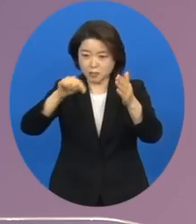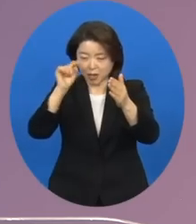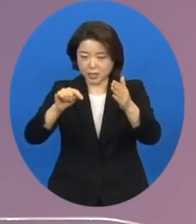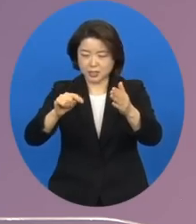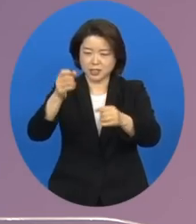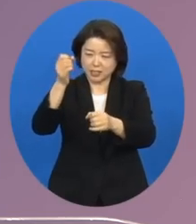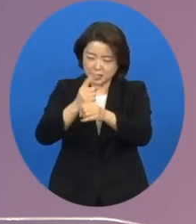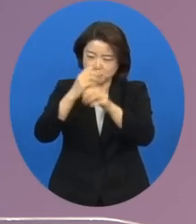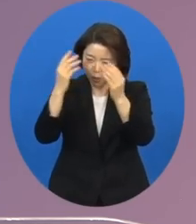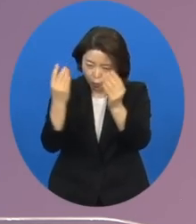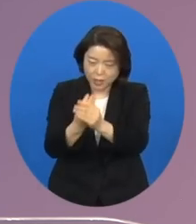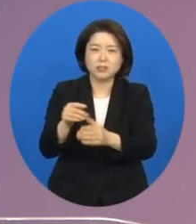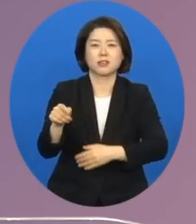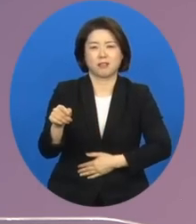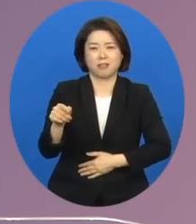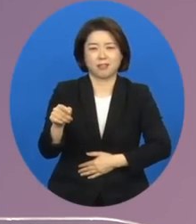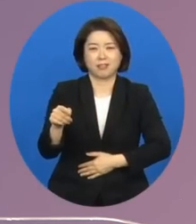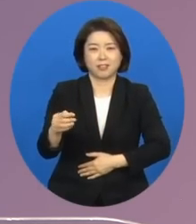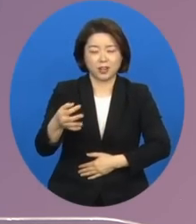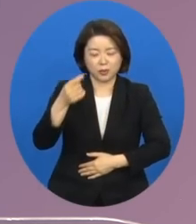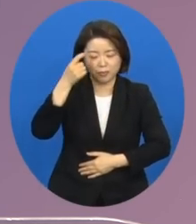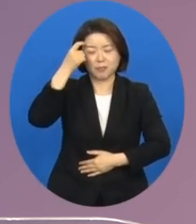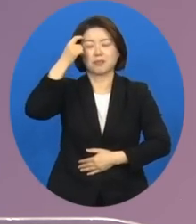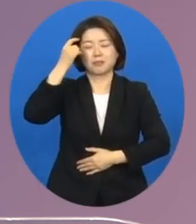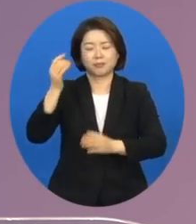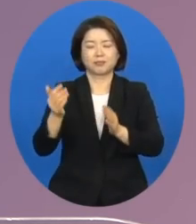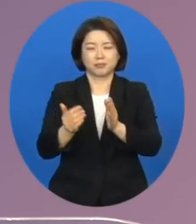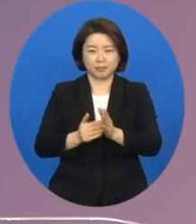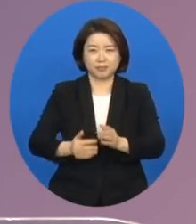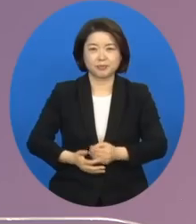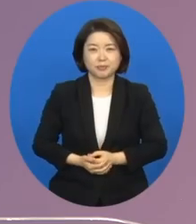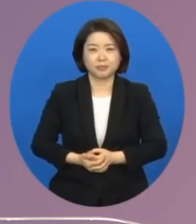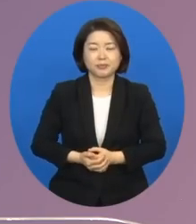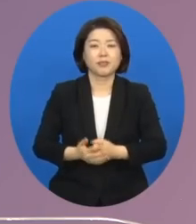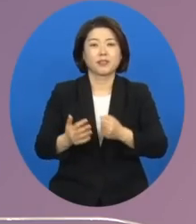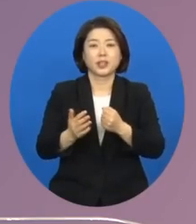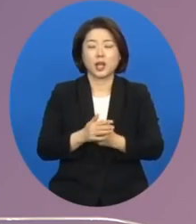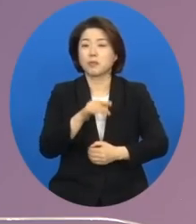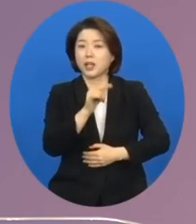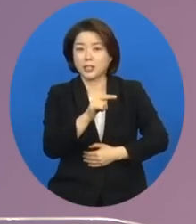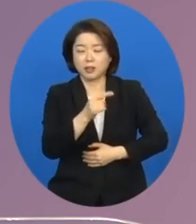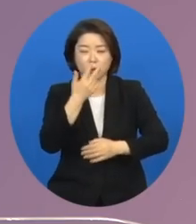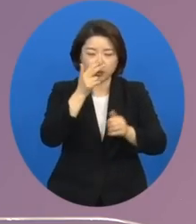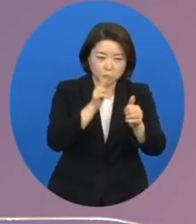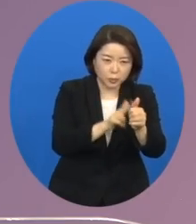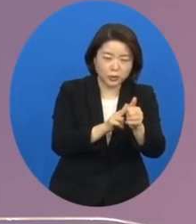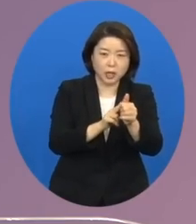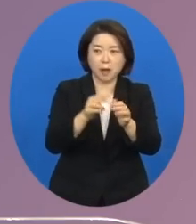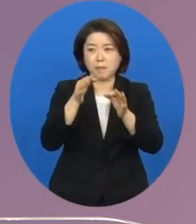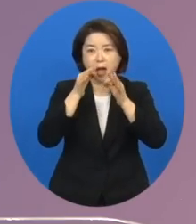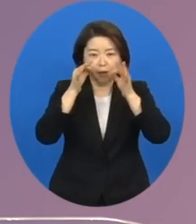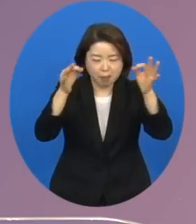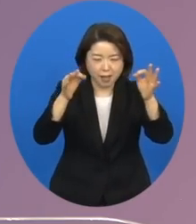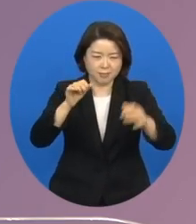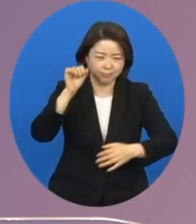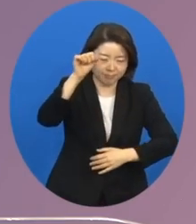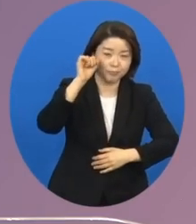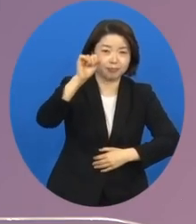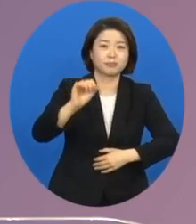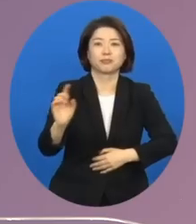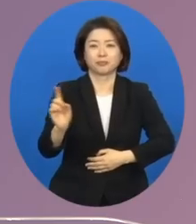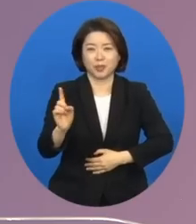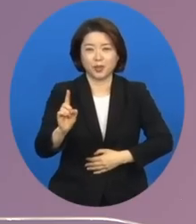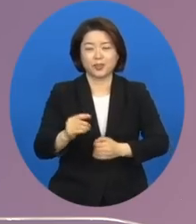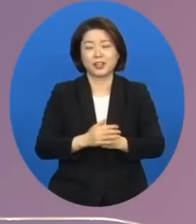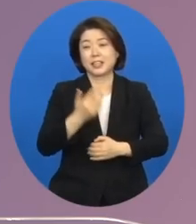완성된 존재구나 그렇게 깨닫게 되었습니다 그래서 이것을 도전하며 외치기 시작했어요 그리고